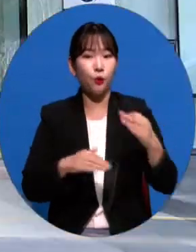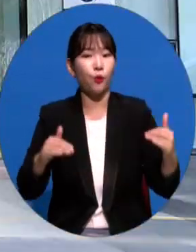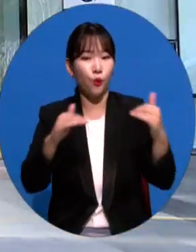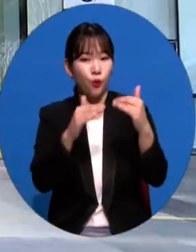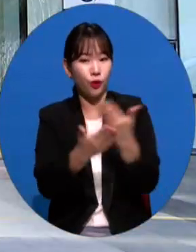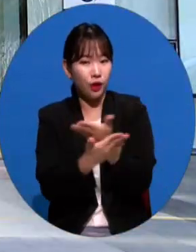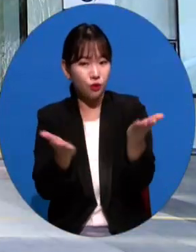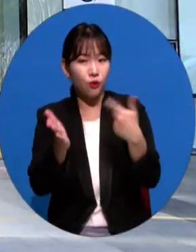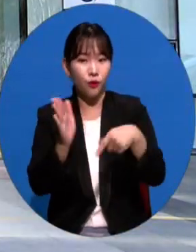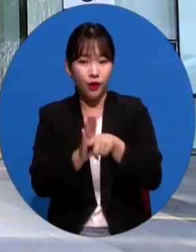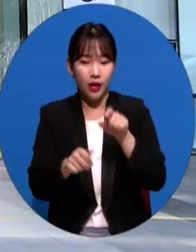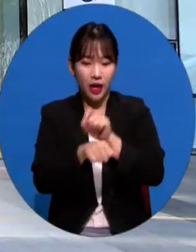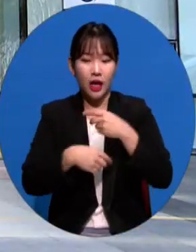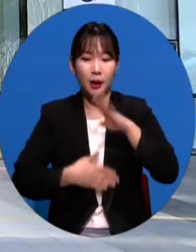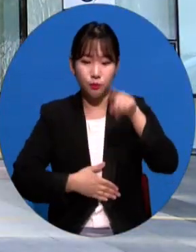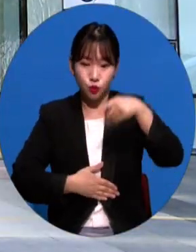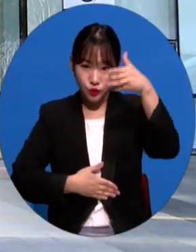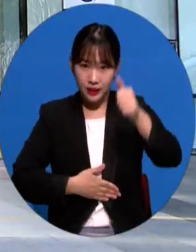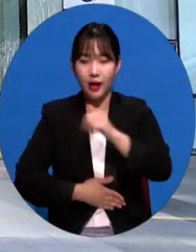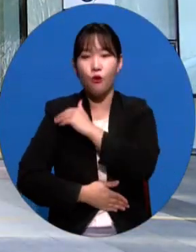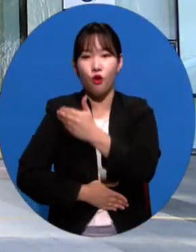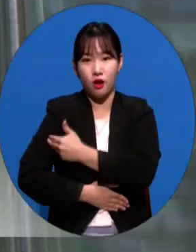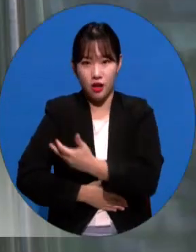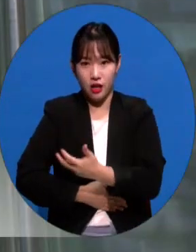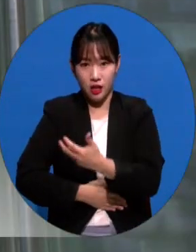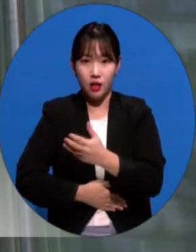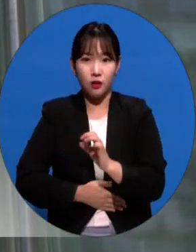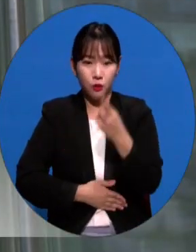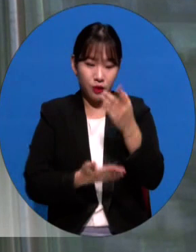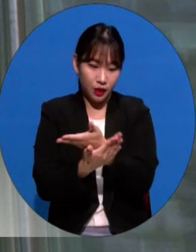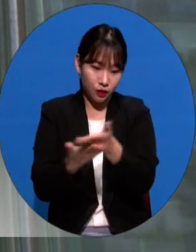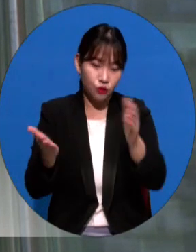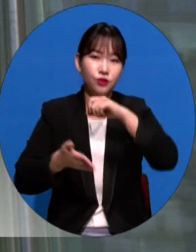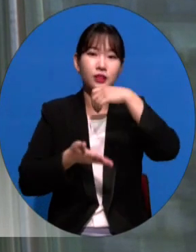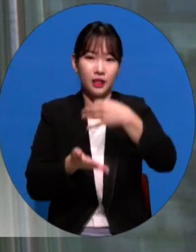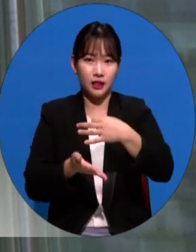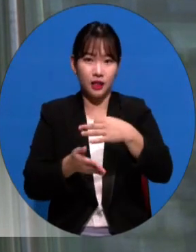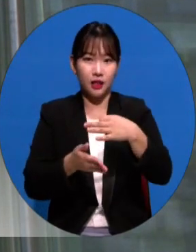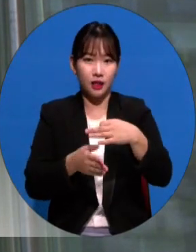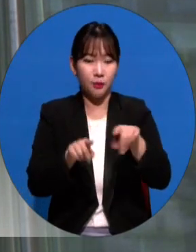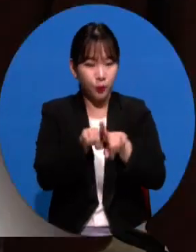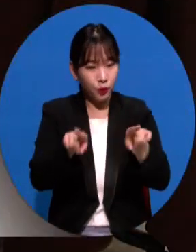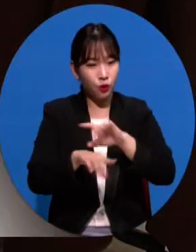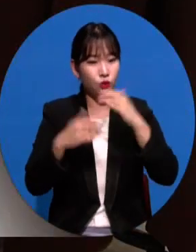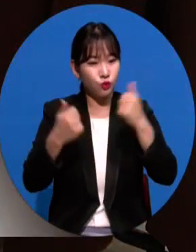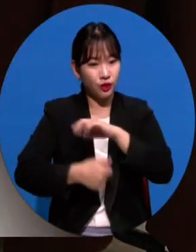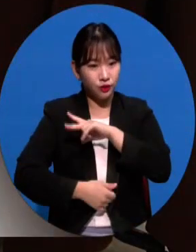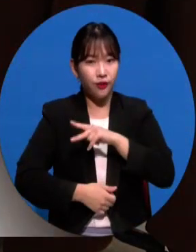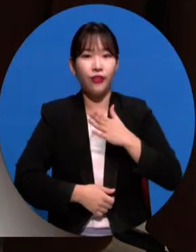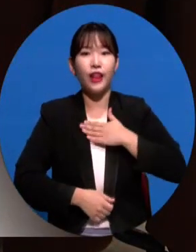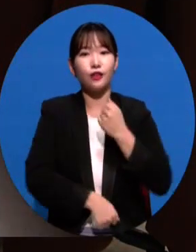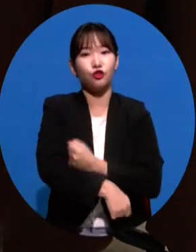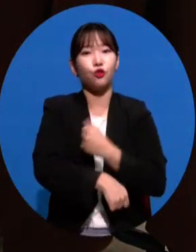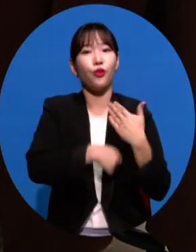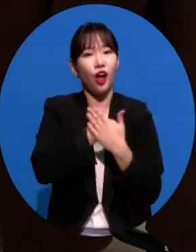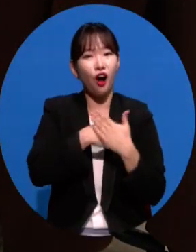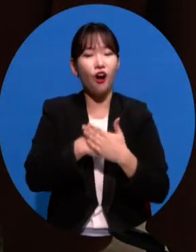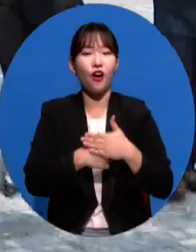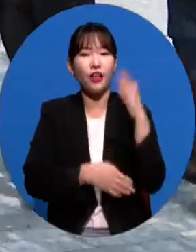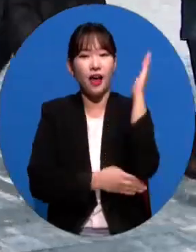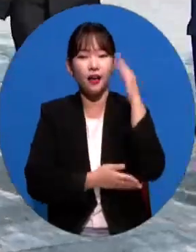위해 행안부 장관이 직권으로 편성하는 예산으로 흔히 국회의원들은 성과로 앞세우는